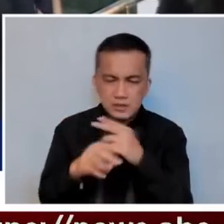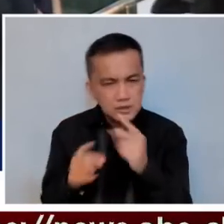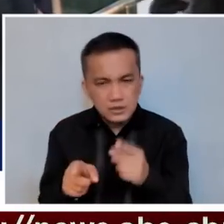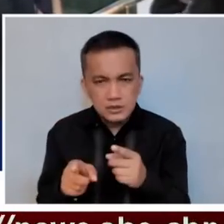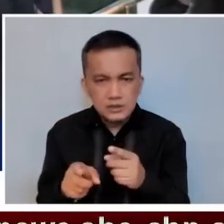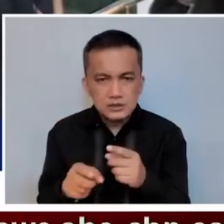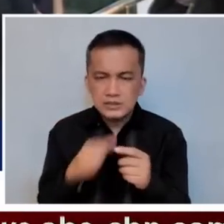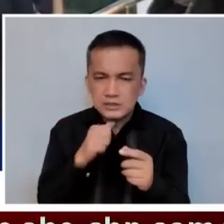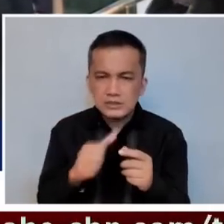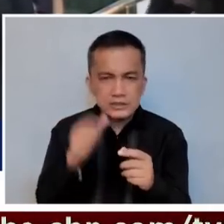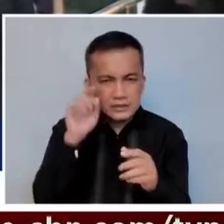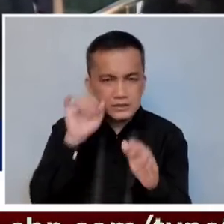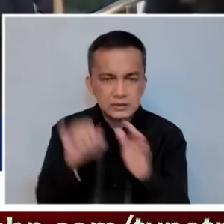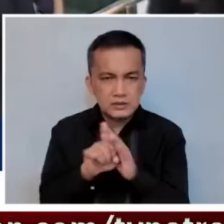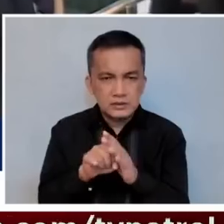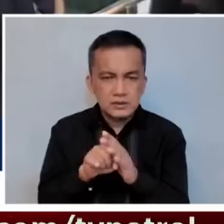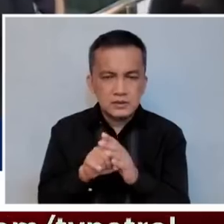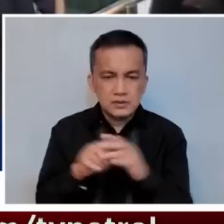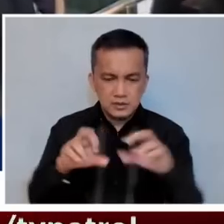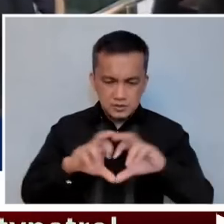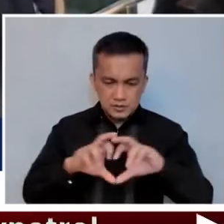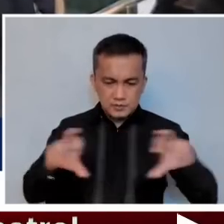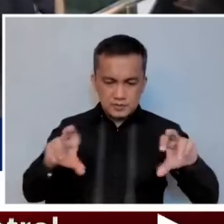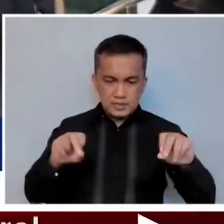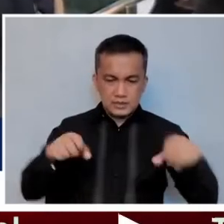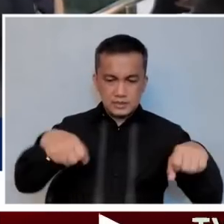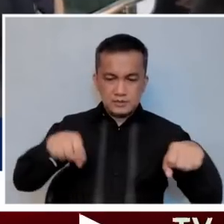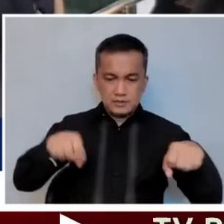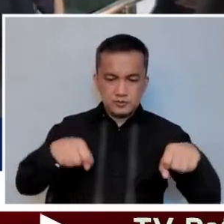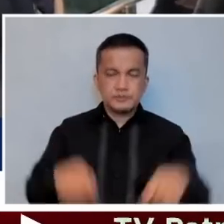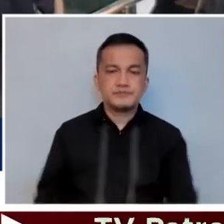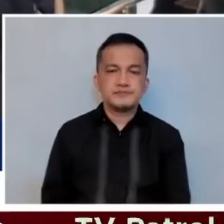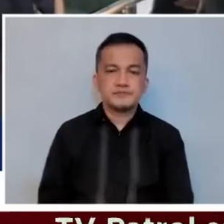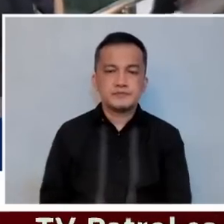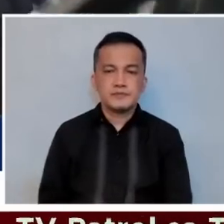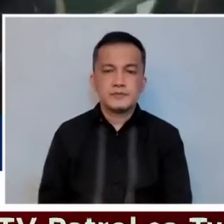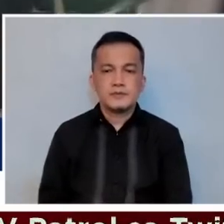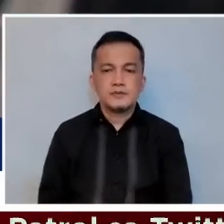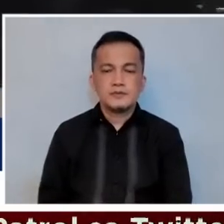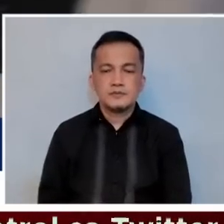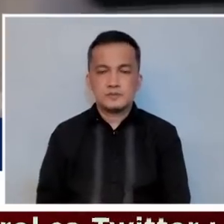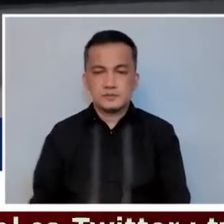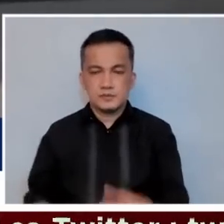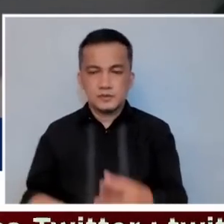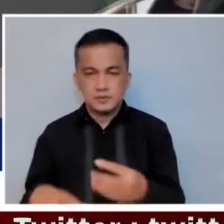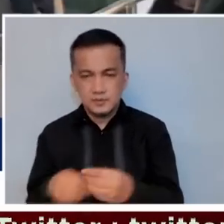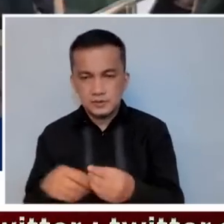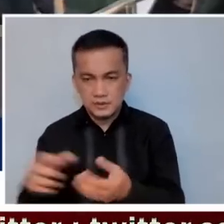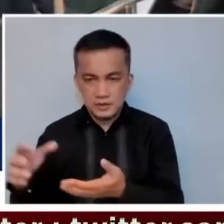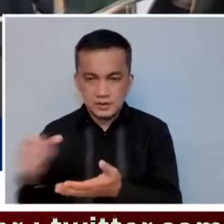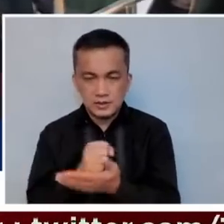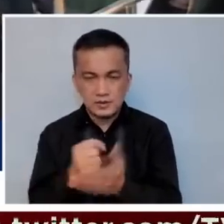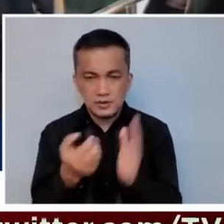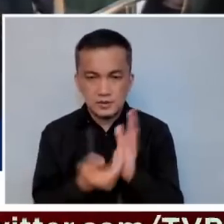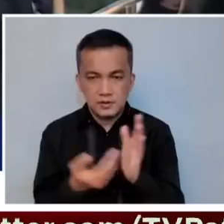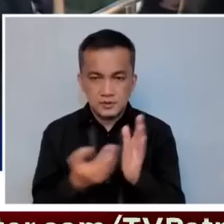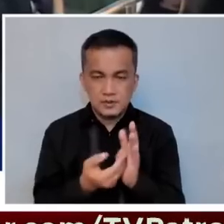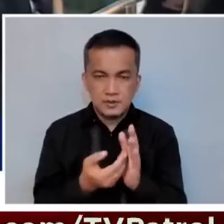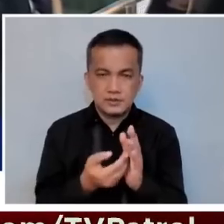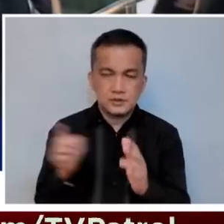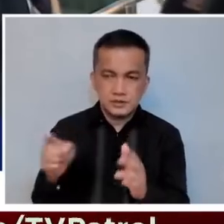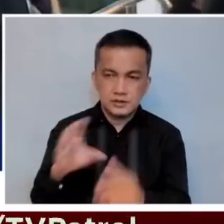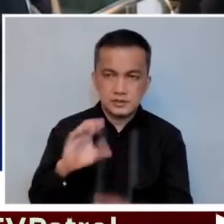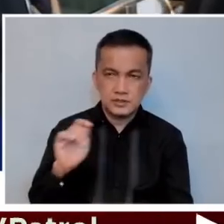hindi ma-identify yung plaka ng motorsiklo. Pero bukod doon ay kinaalap na nila yung mga ebidensya, nandyan yung